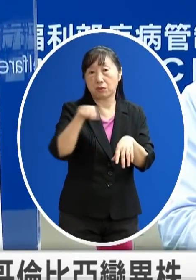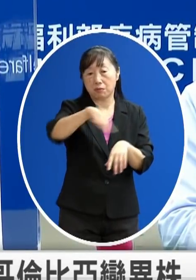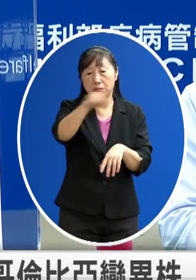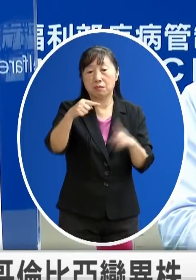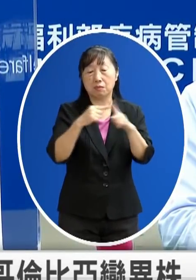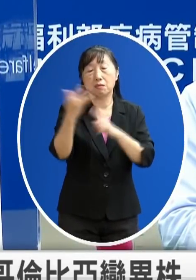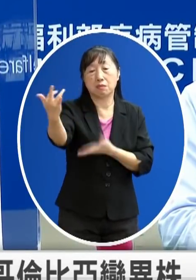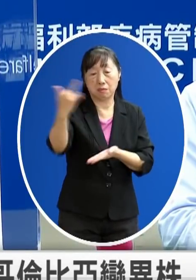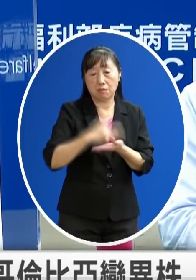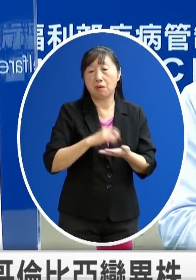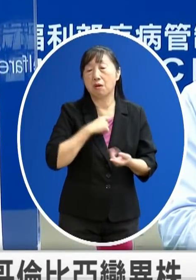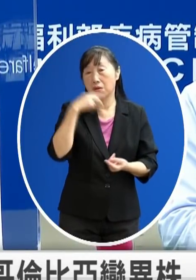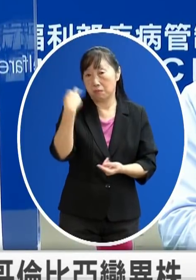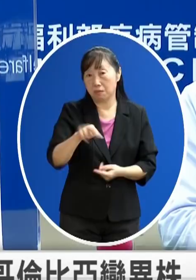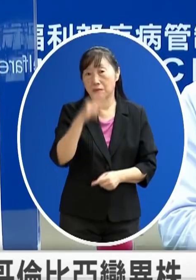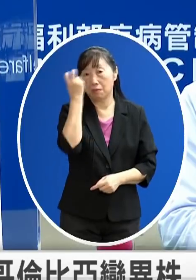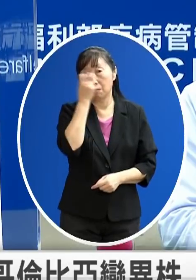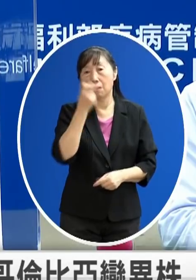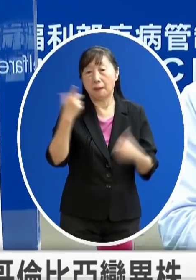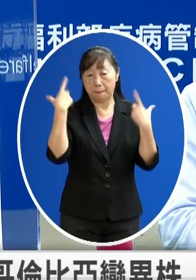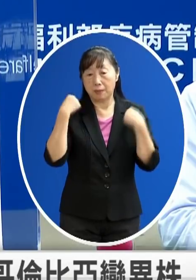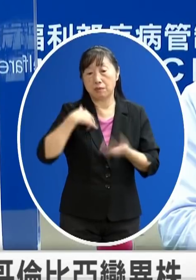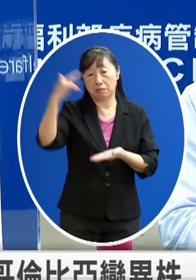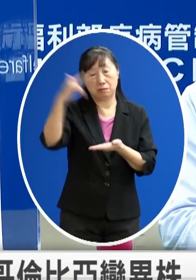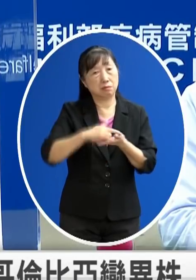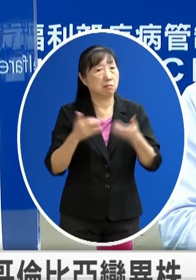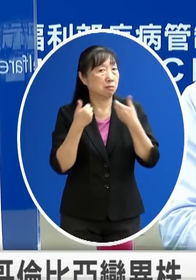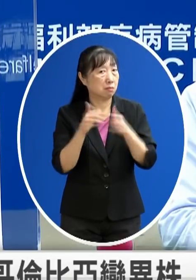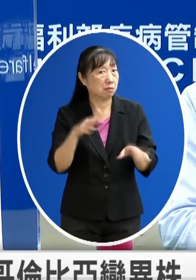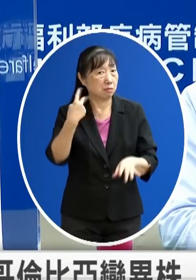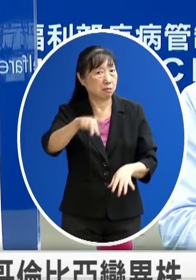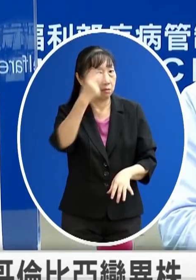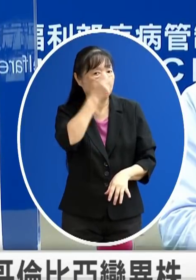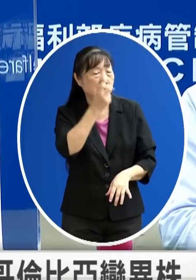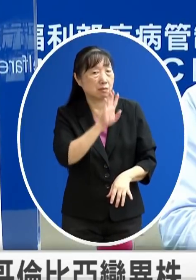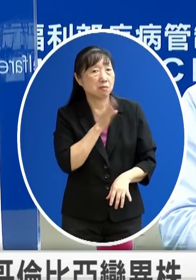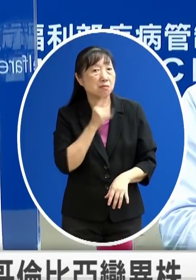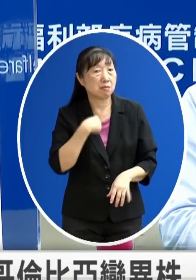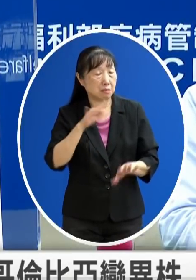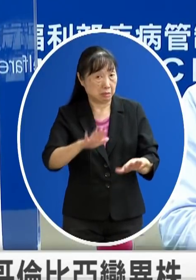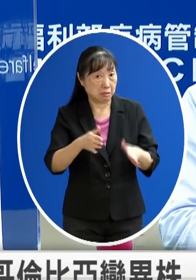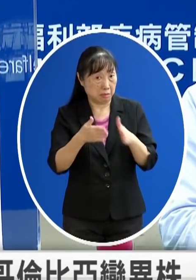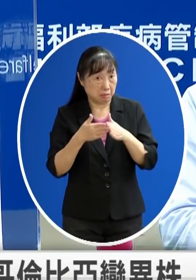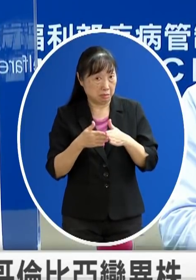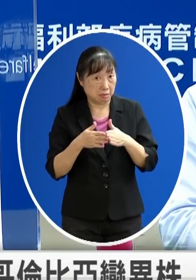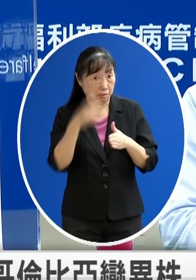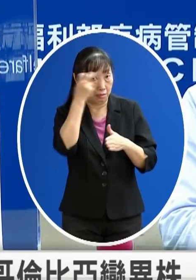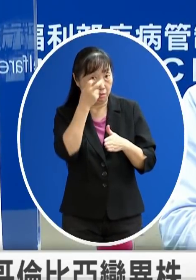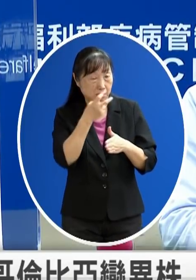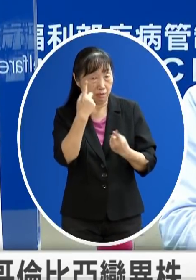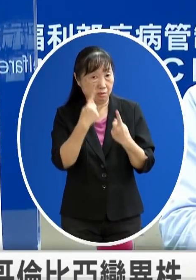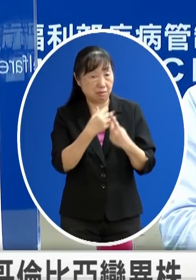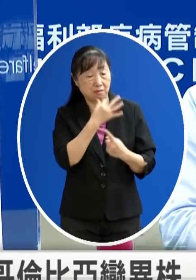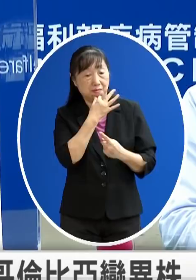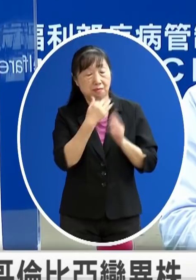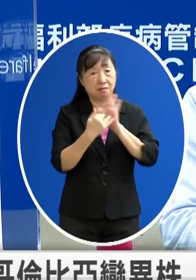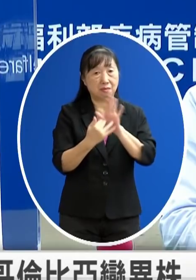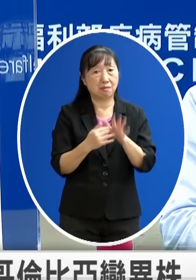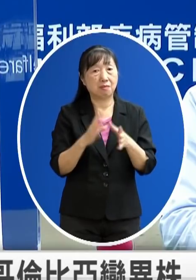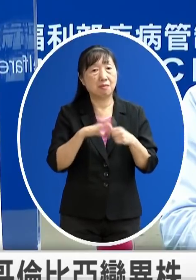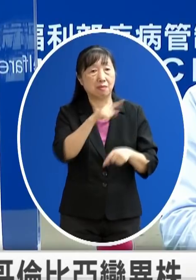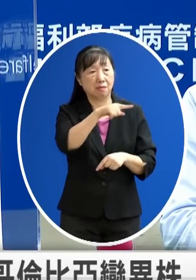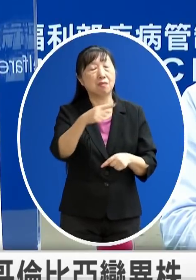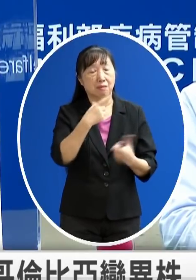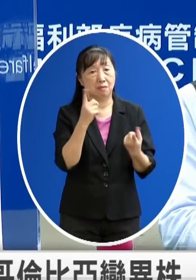人还是要再检疫呢？因为博流团本来回来是不需要检疫的话，那这样子要不要检疫，然后比较安全呢？ 他的第一个，他回来要做生